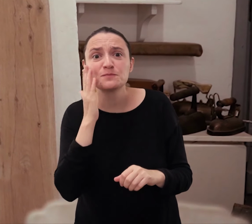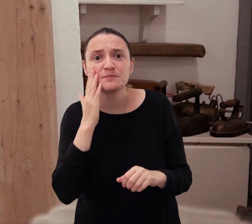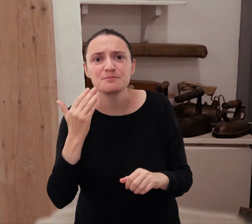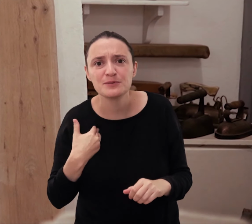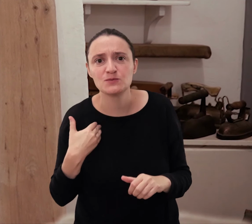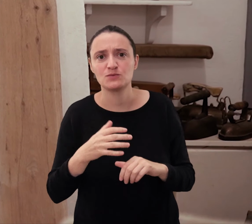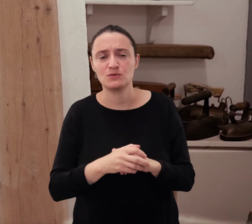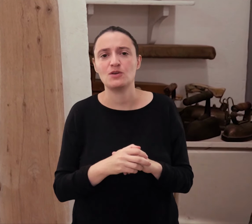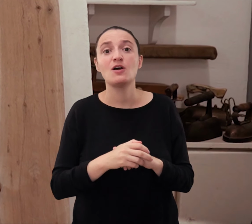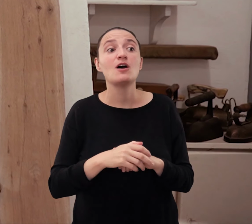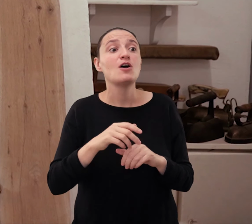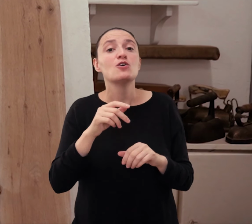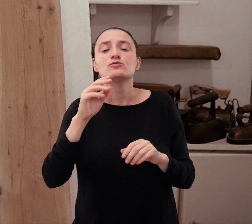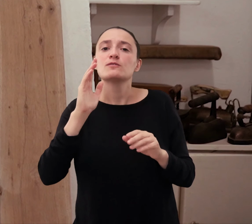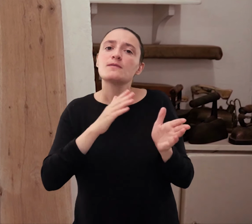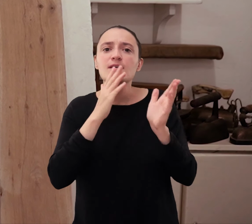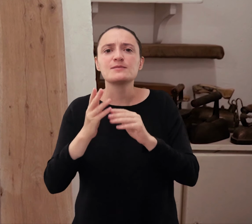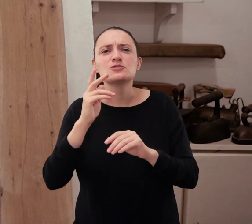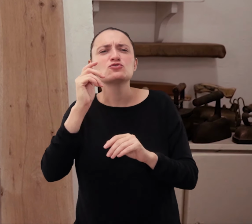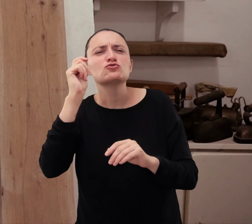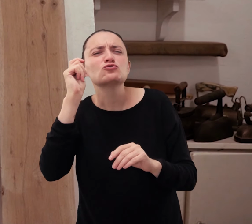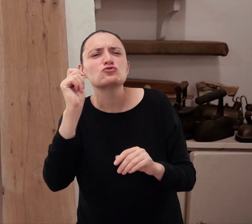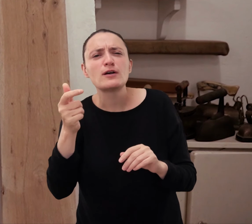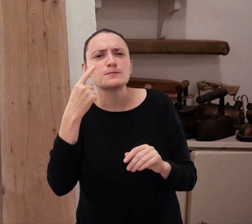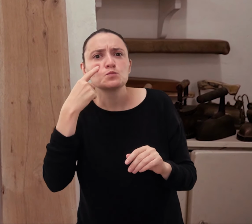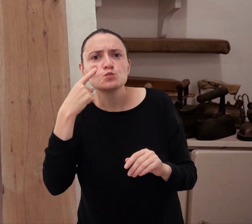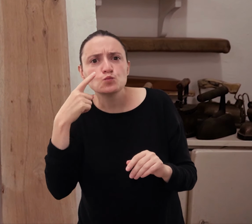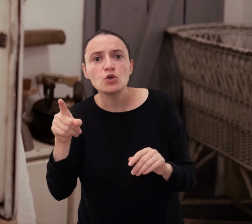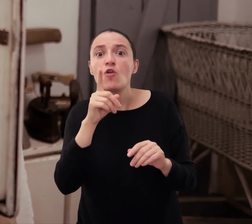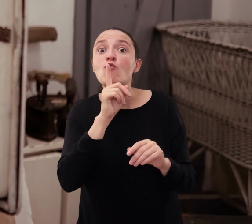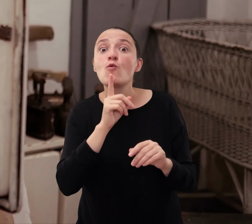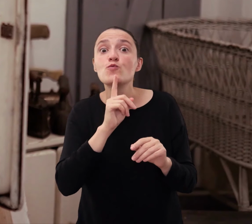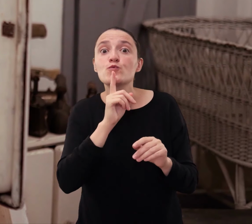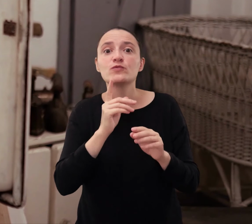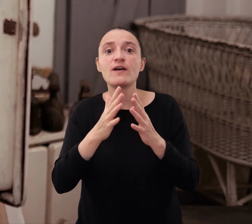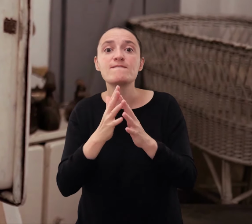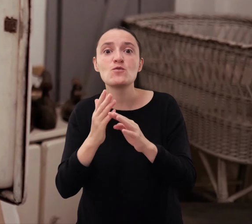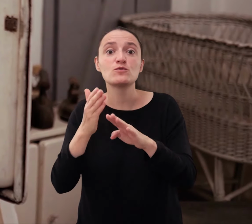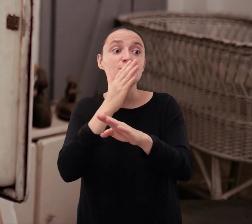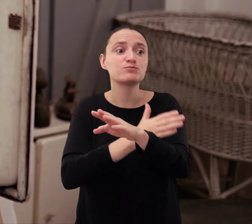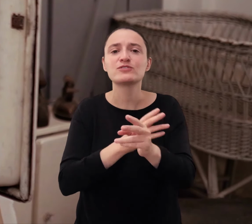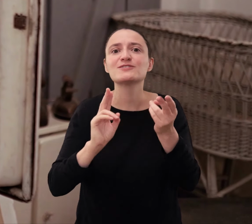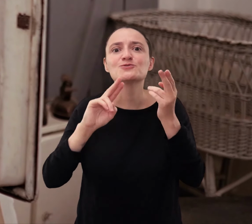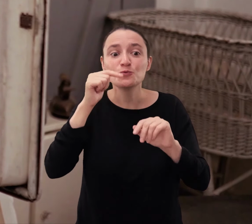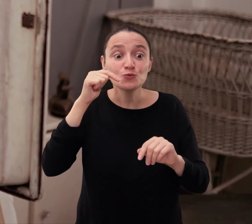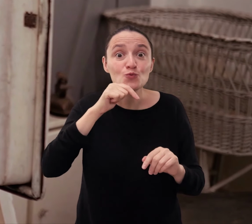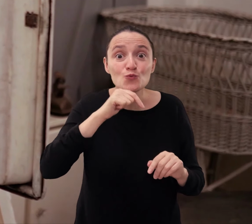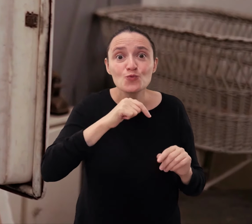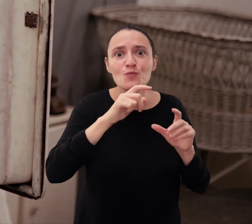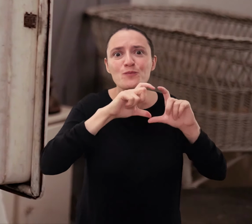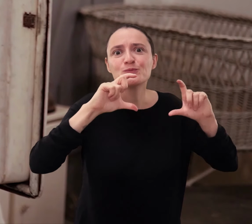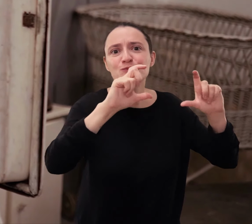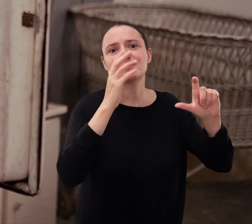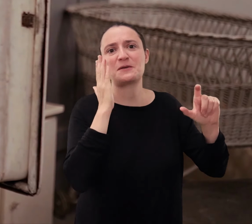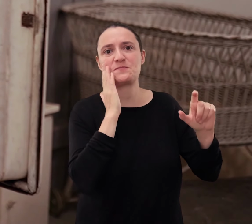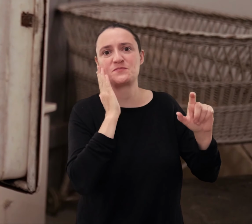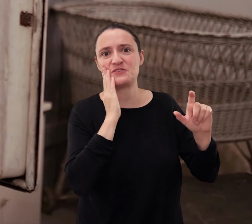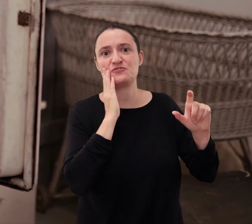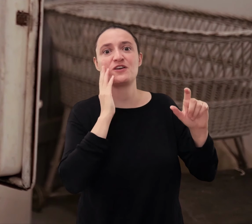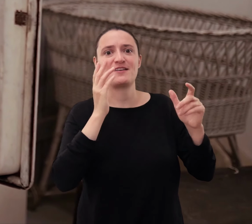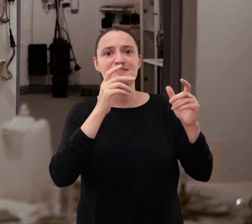spotyka, lodówkę przedwojenną, wyciągniętą właśnie z mieszkania. Ona znajdowała się w